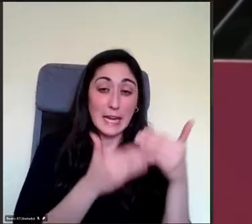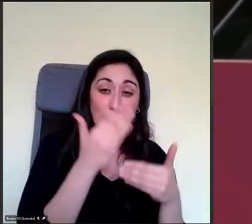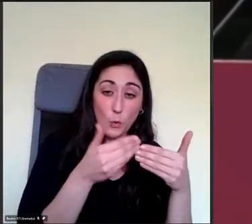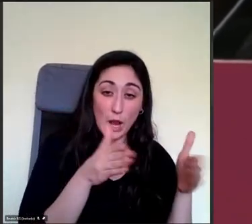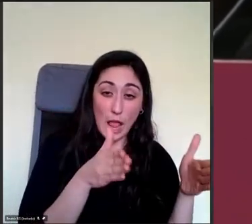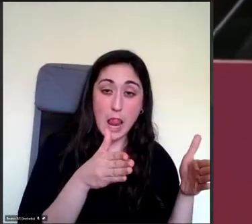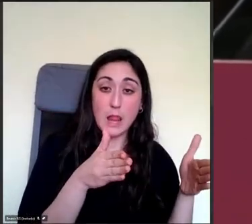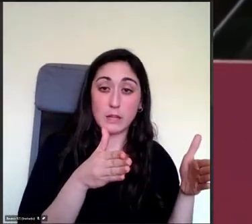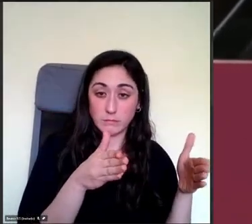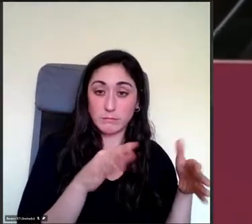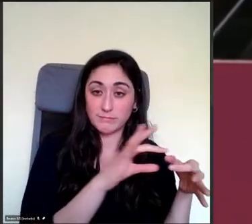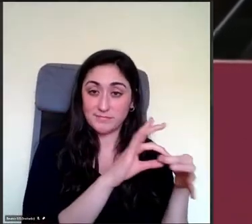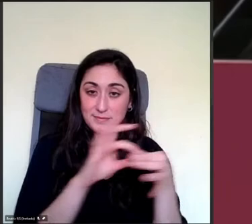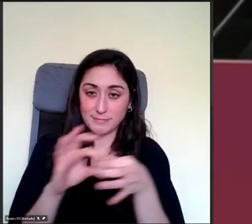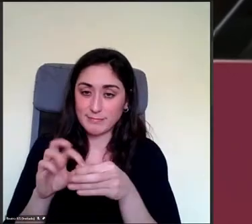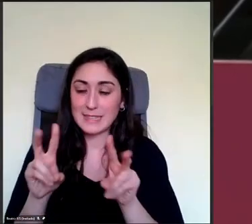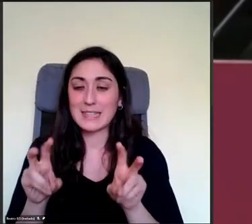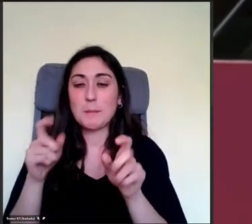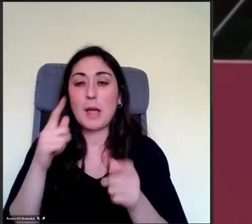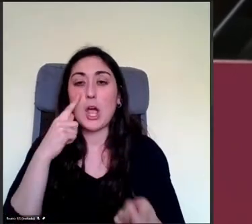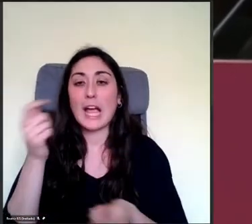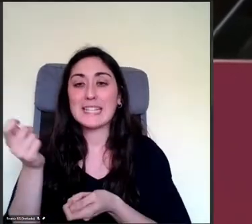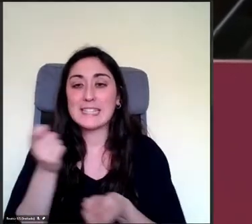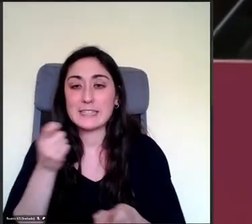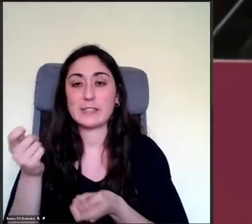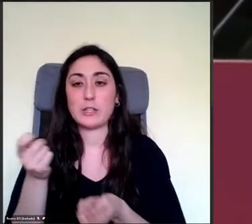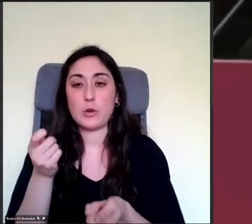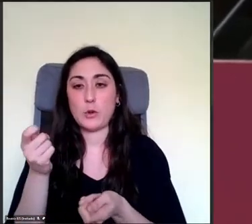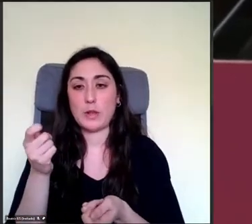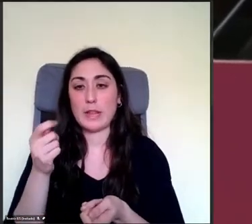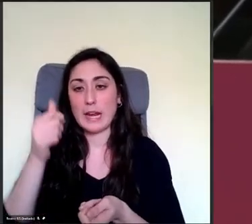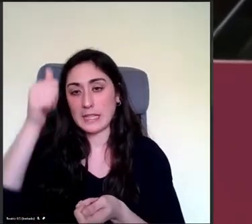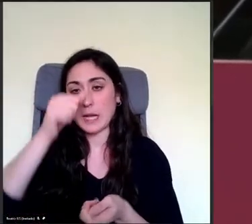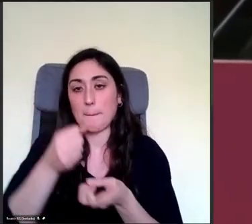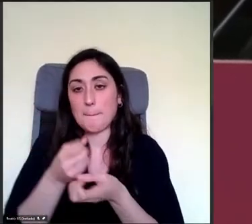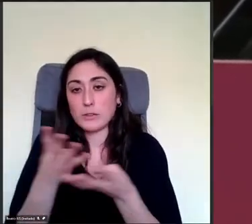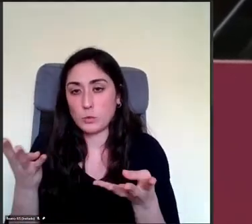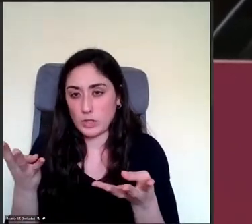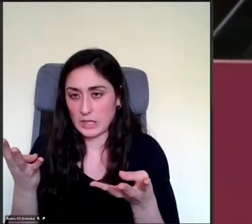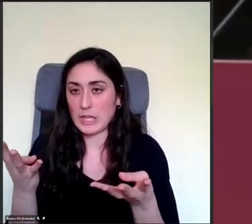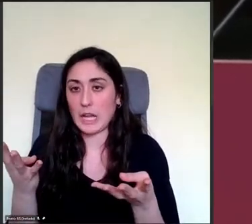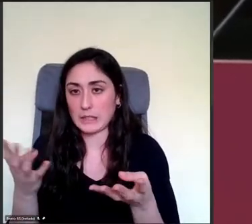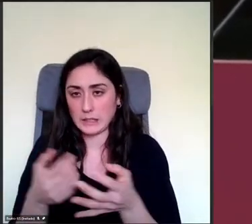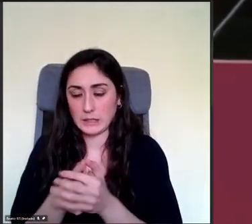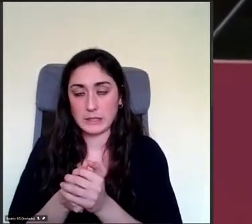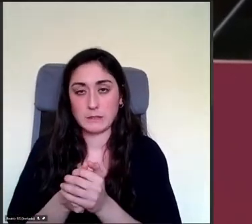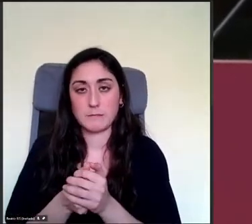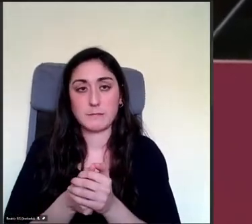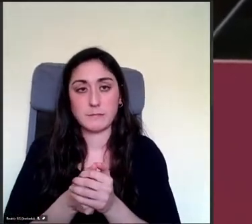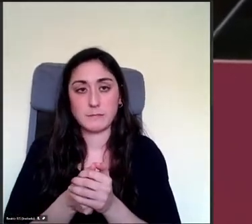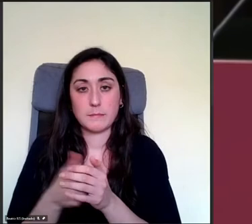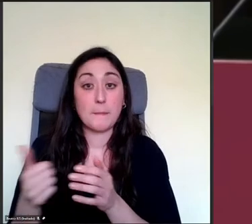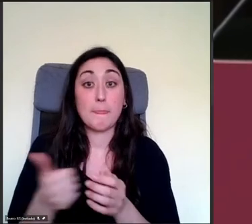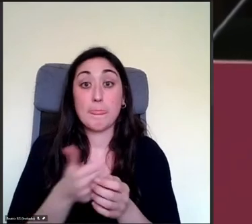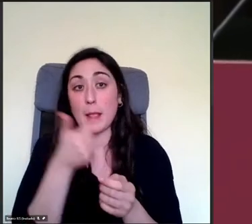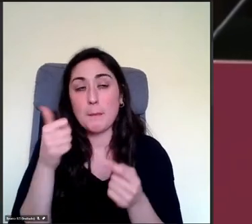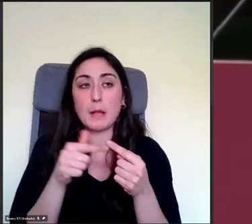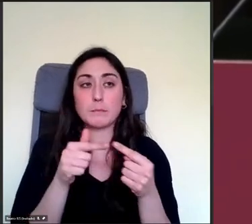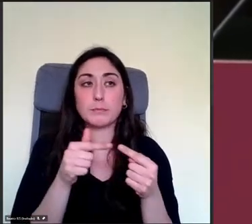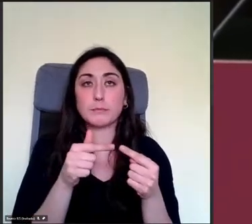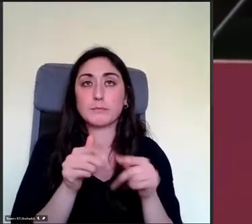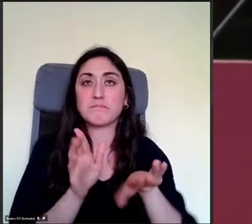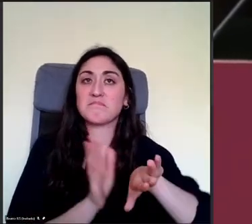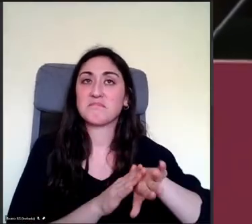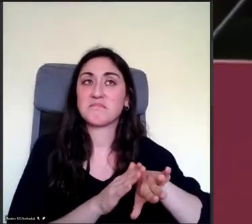qüestió de les masculinitats i en concret sobre, per una banda, els temes de